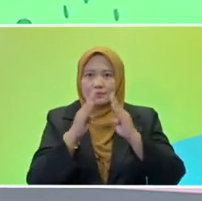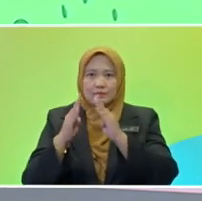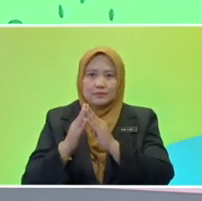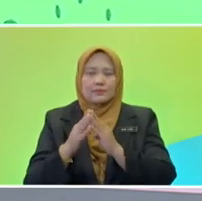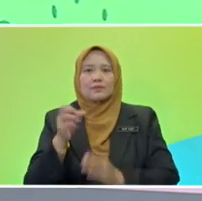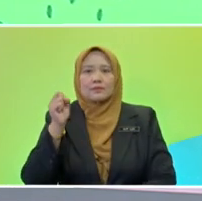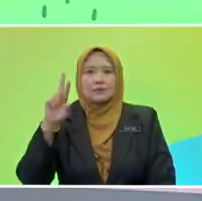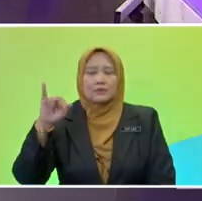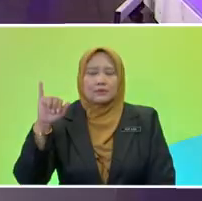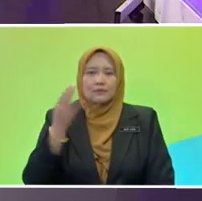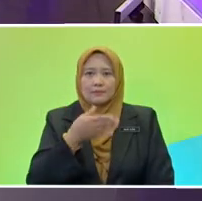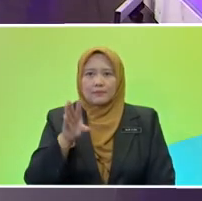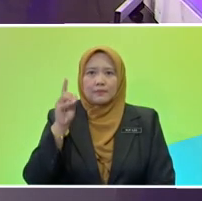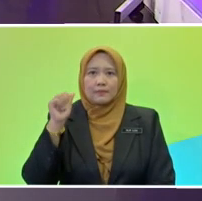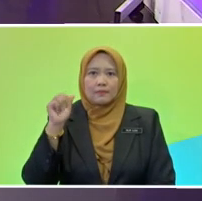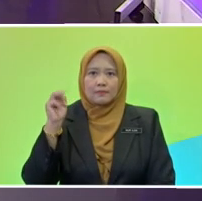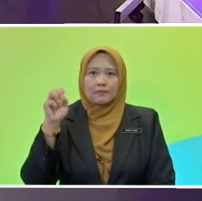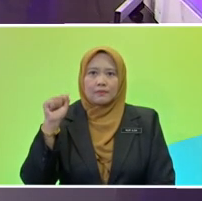Apa kabar